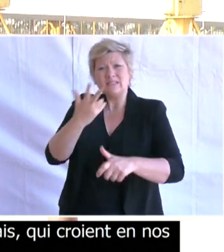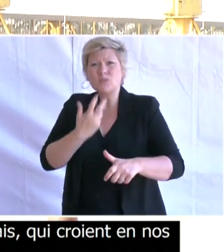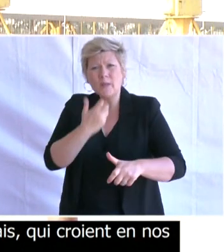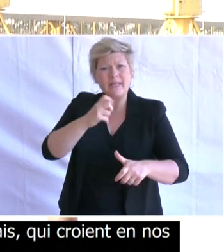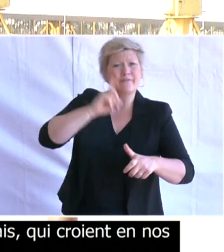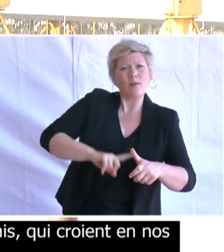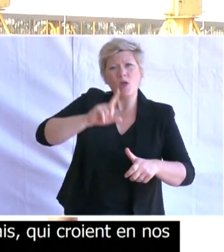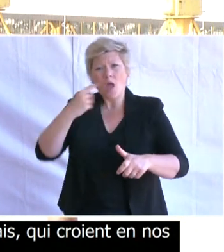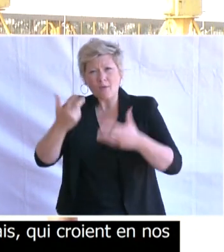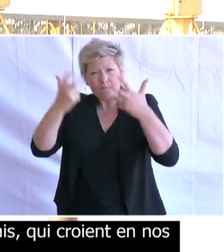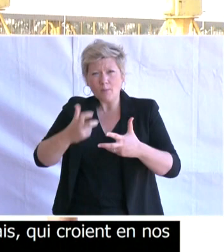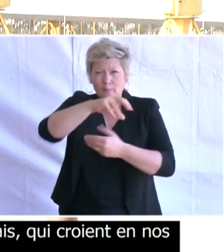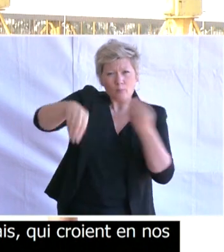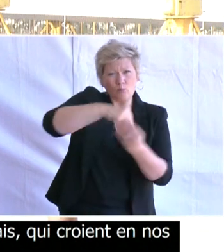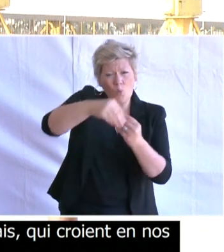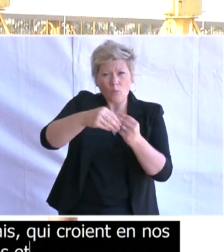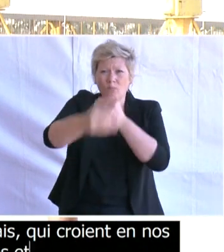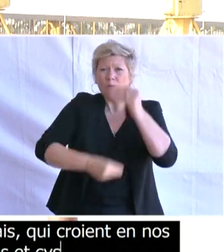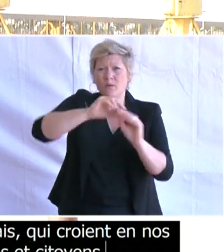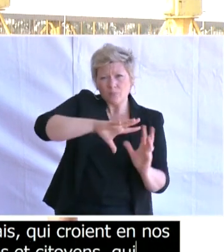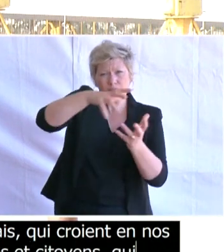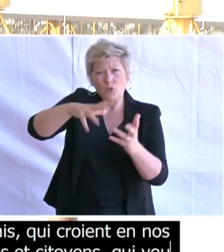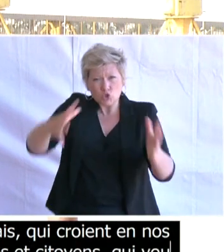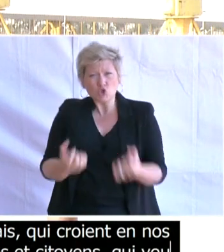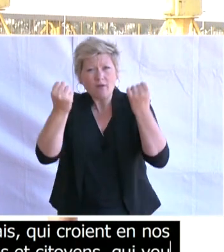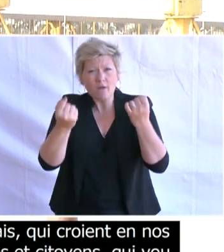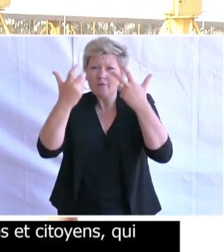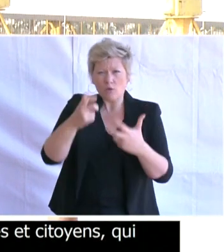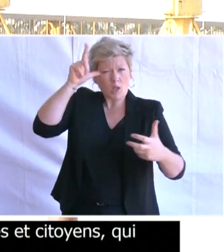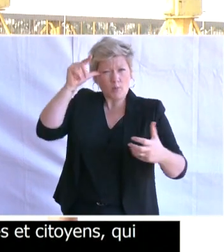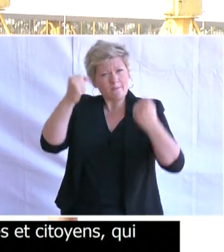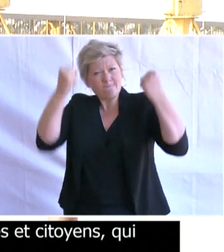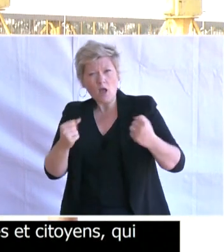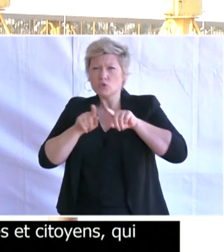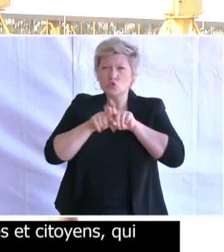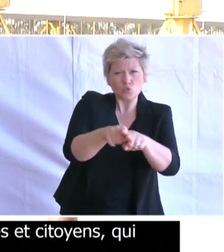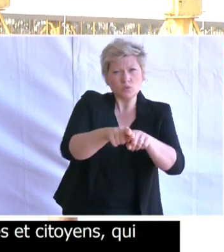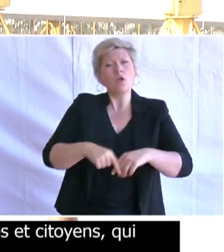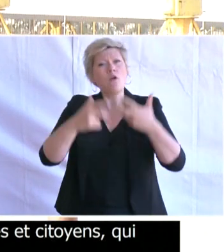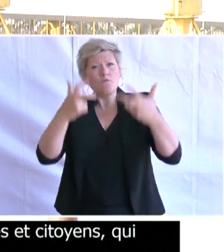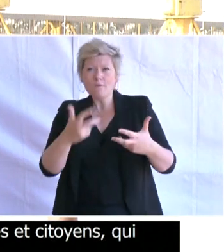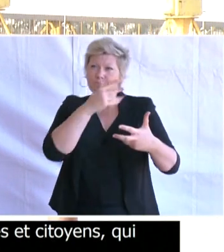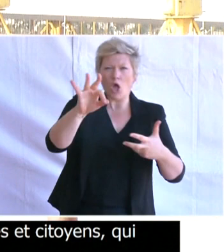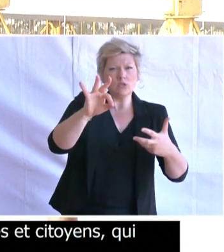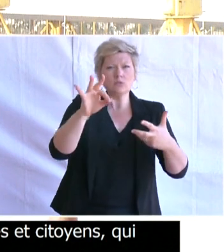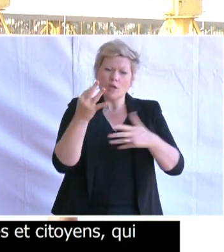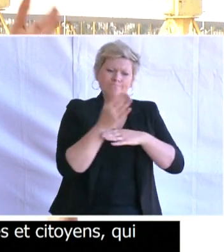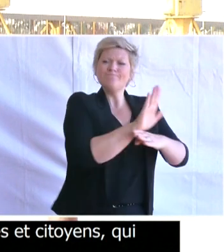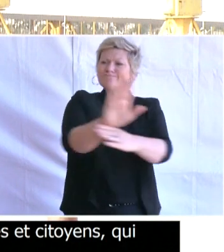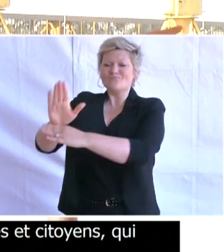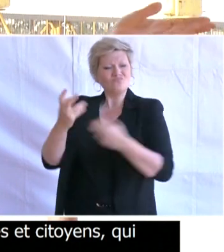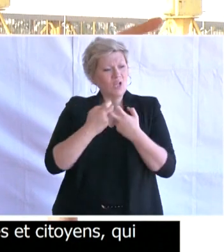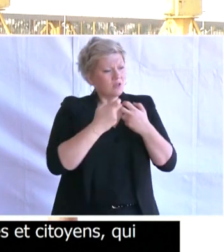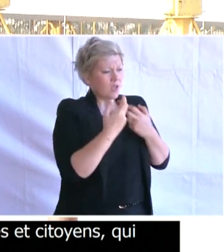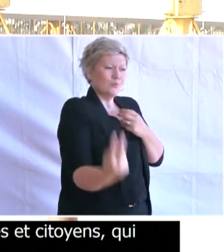pianeta quelli che vogliono costruire una repubblica forte giusta a quelli che vogliono che la francia torni ad essere un modello di nazione quindi